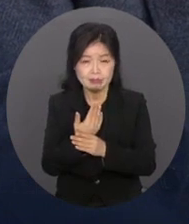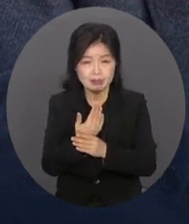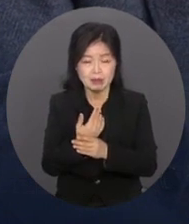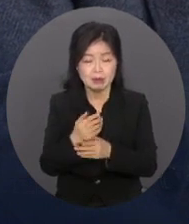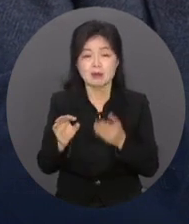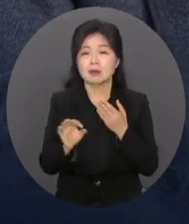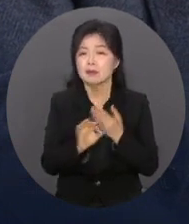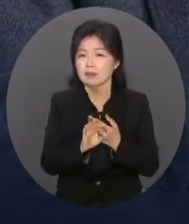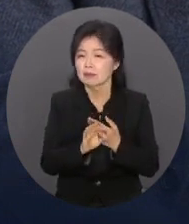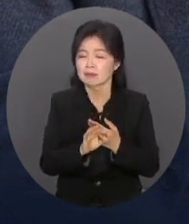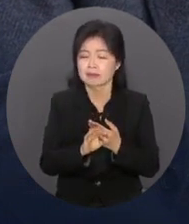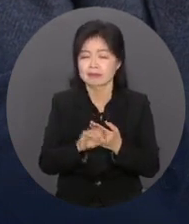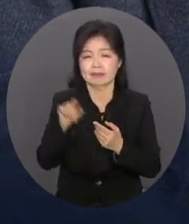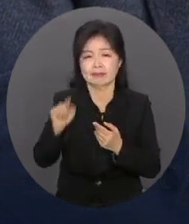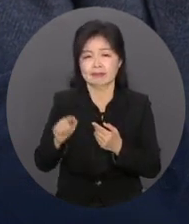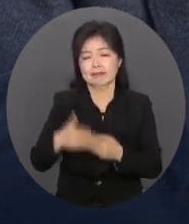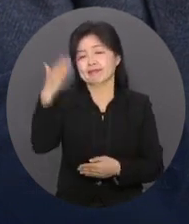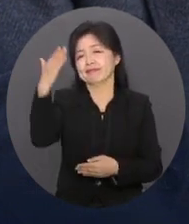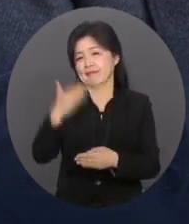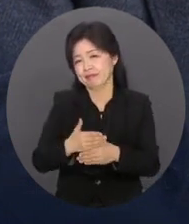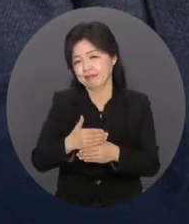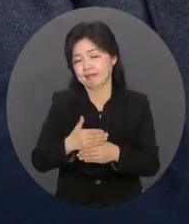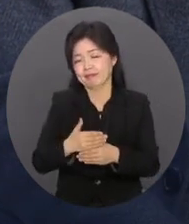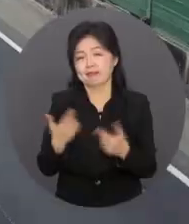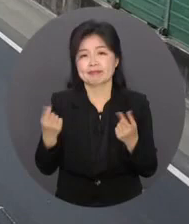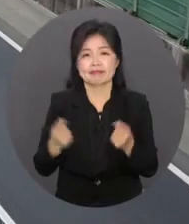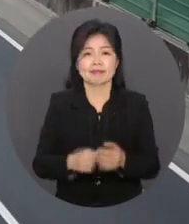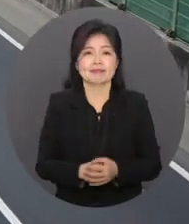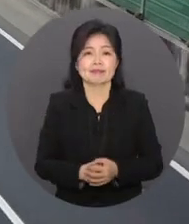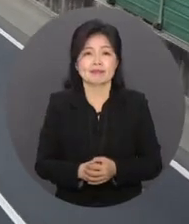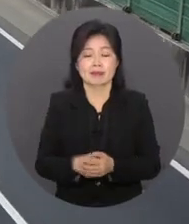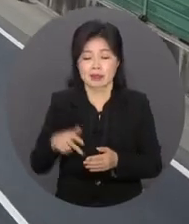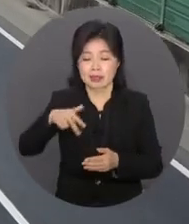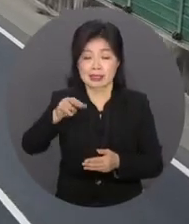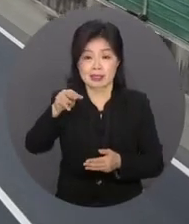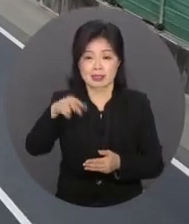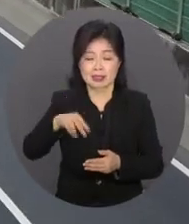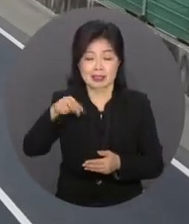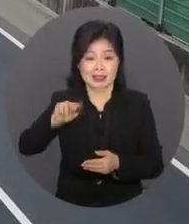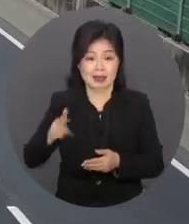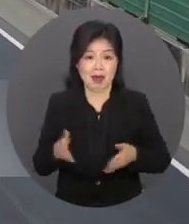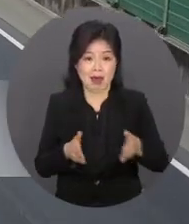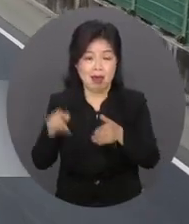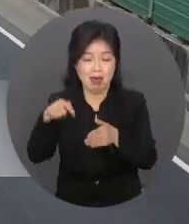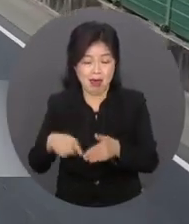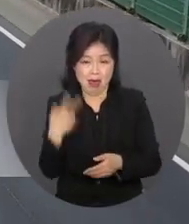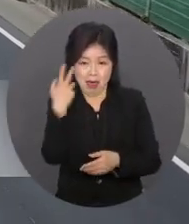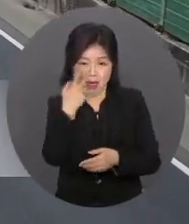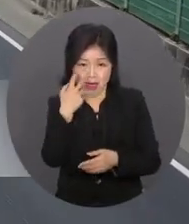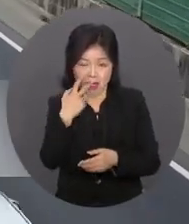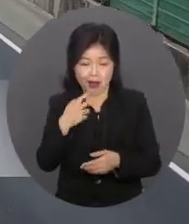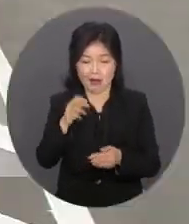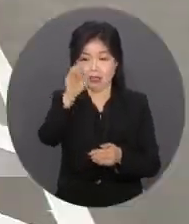불완전의 사고 나면 그건 돌이킬 수 없는 겁니다 지산나들 무게의 사고 예측 용역을 수행하고 있는